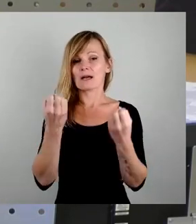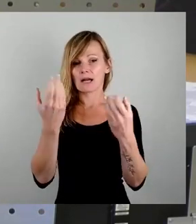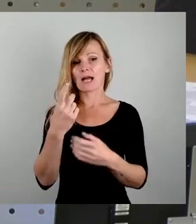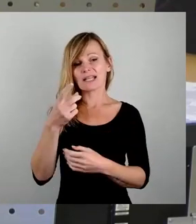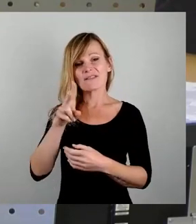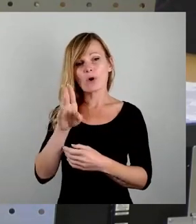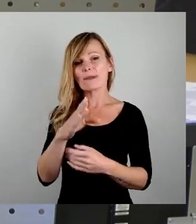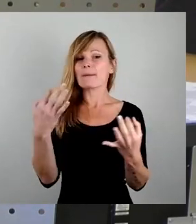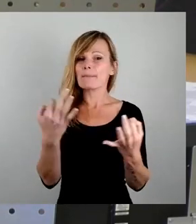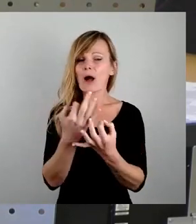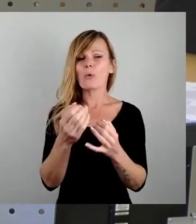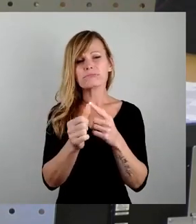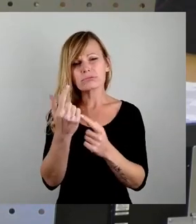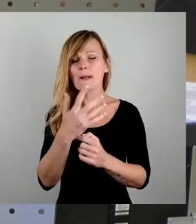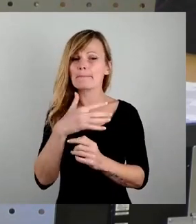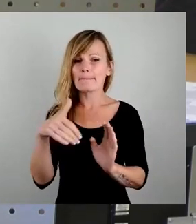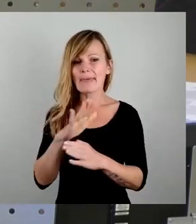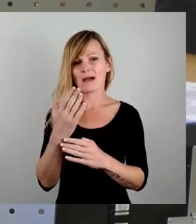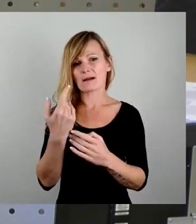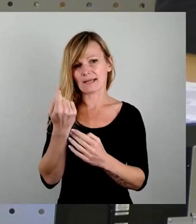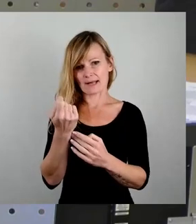verschiedenen Gründen. So, wir wollen